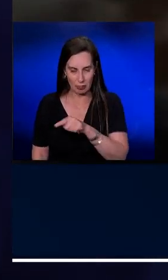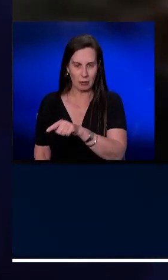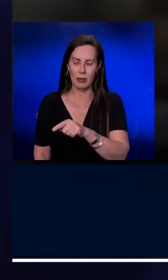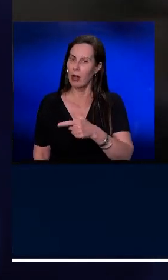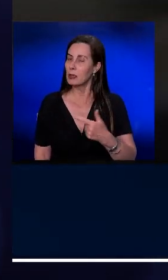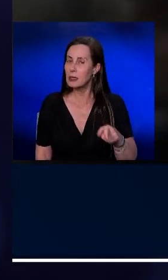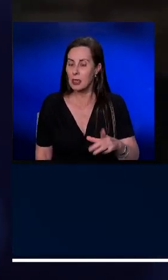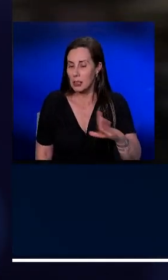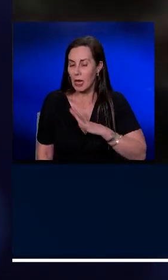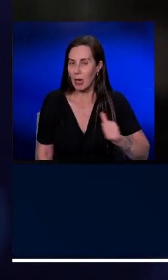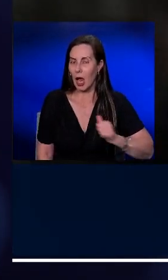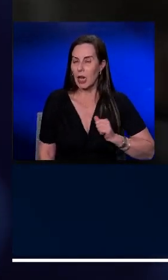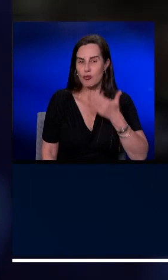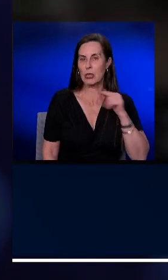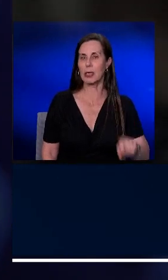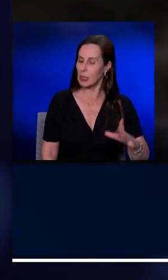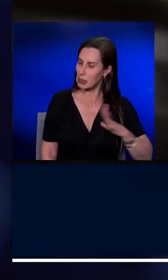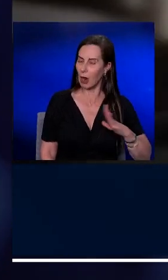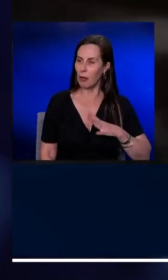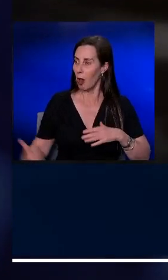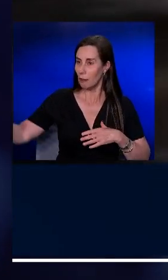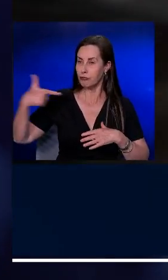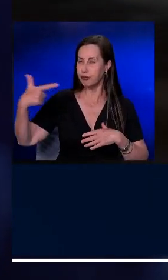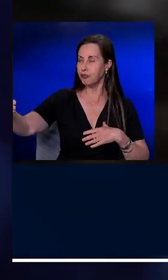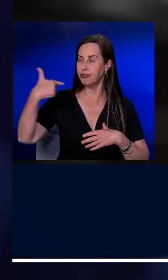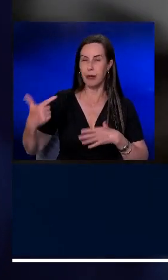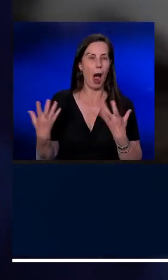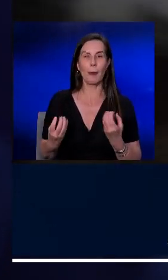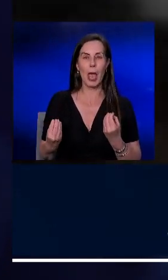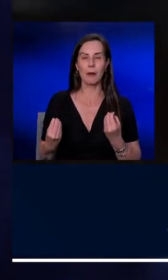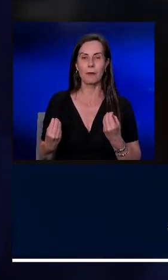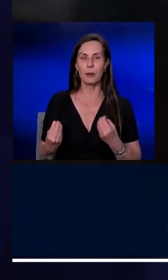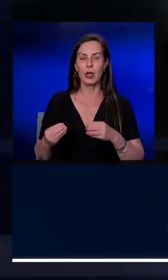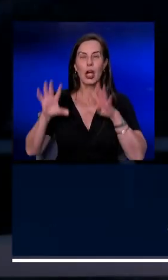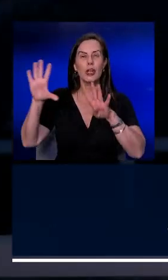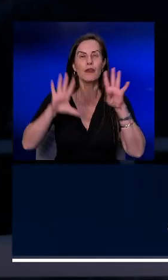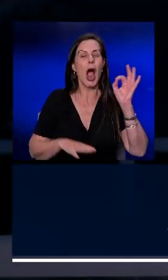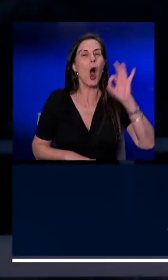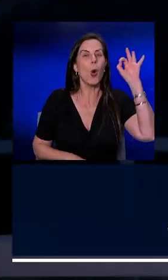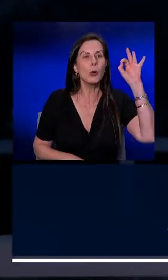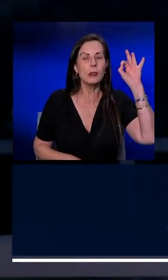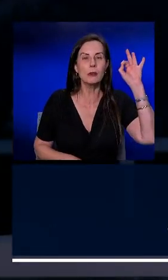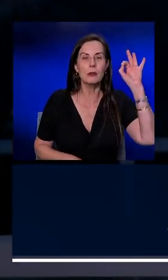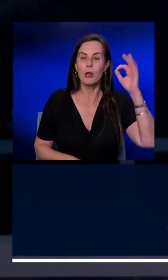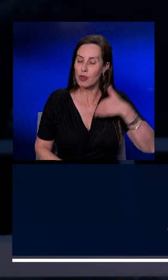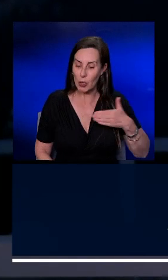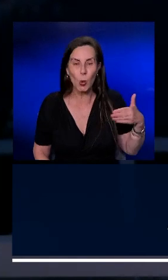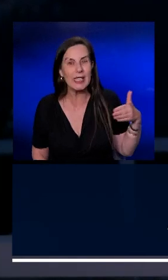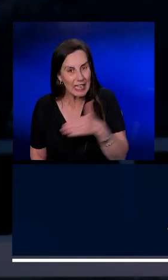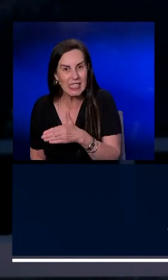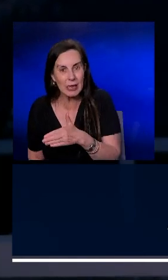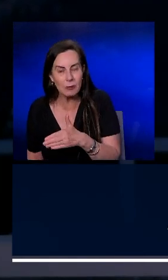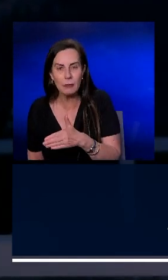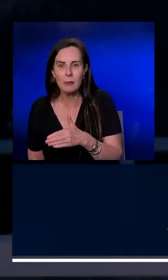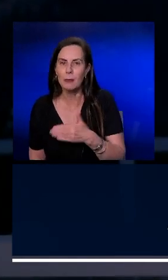מסכנים את חיי חיילי צה"ל, יורים עלינו שם מכל עבר. 99% מהמקרים שאנחנו נכנסים, אנחנו